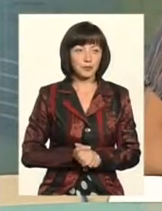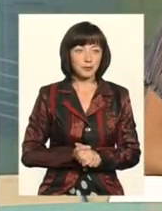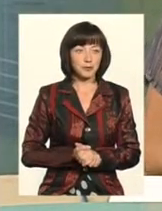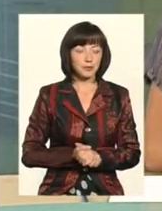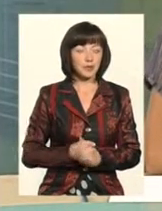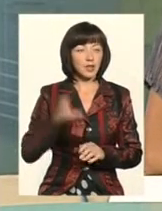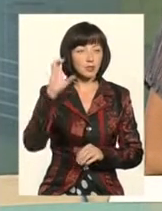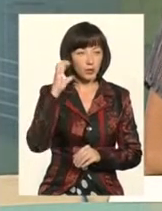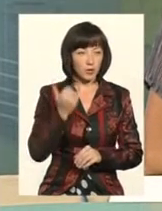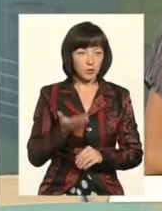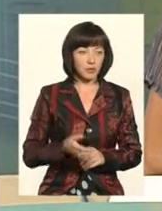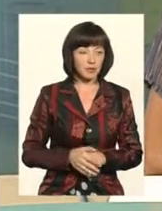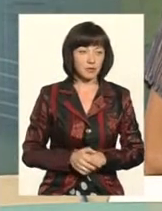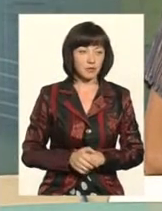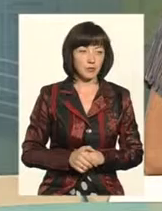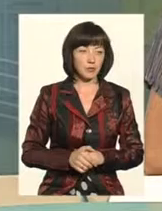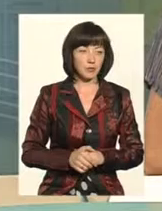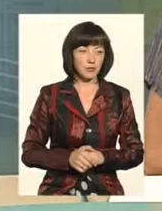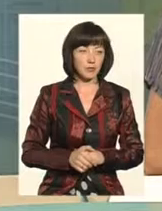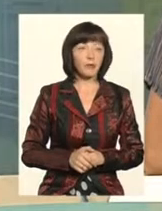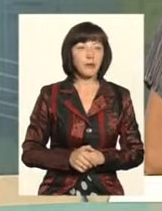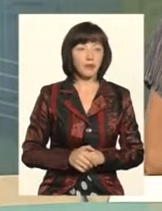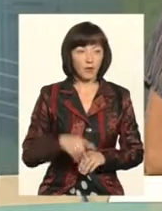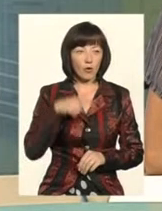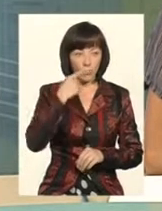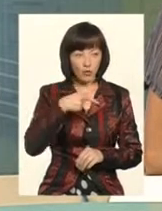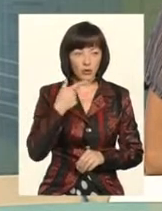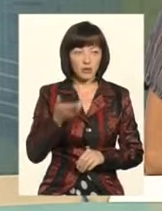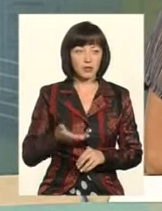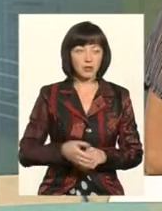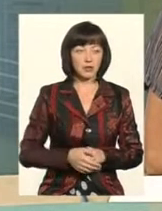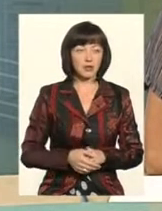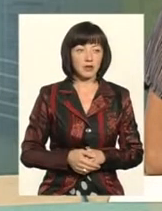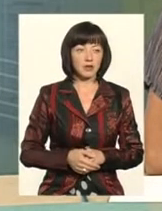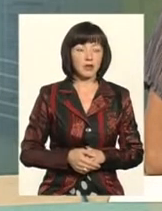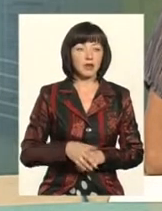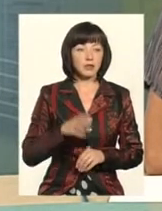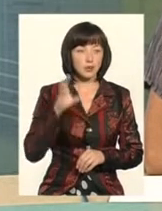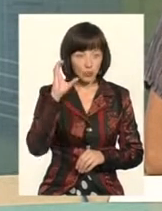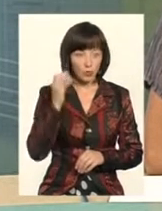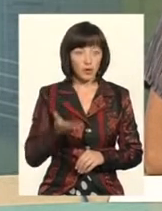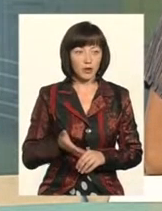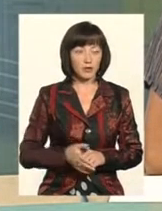61-90-60, слухаємо центр, вас. Так, що там... Алло. А, говоріть, будь ласка. Алло.